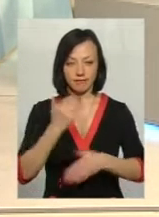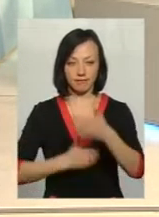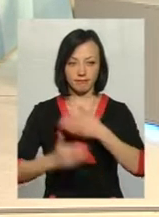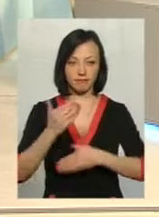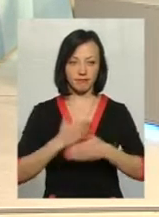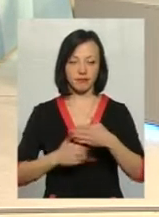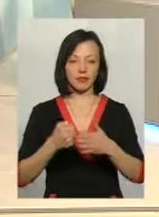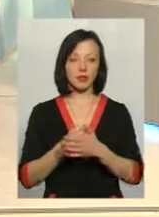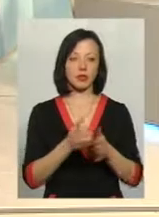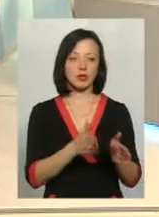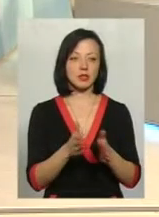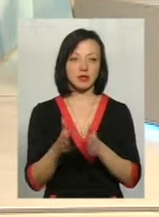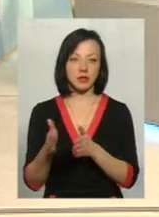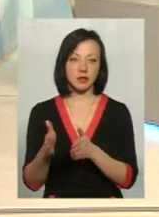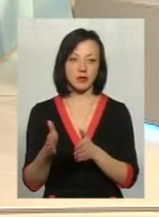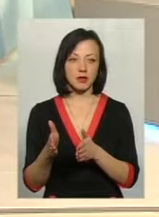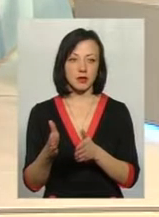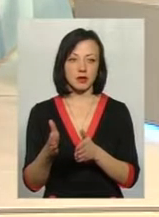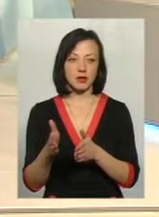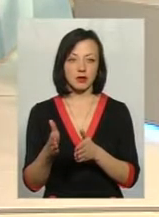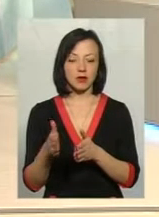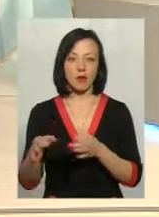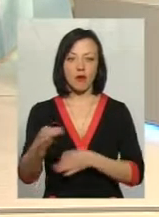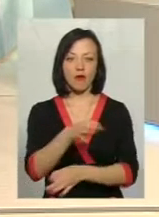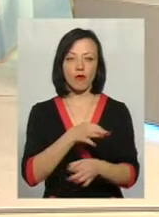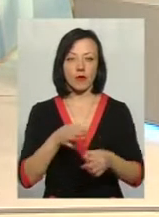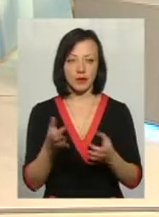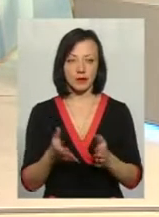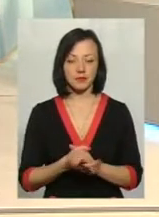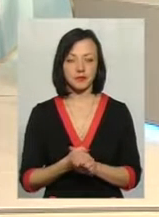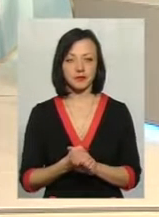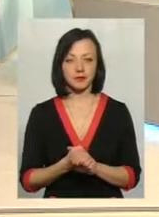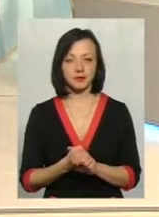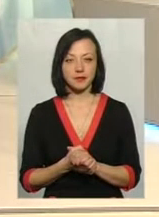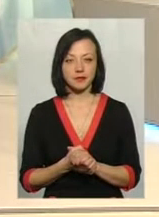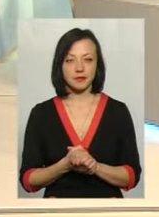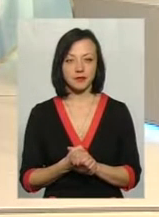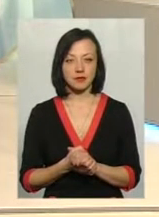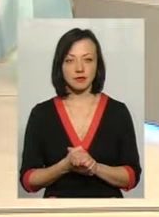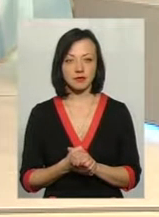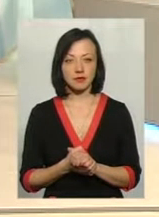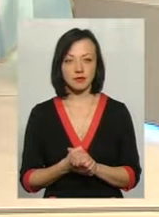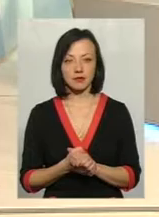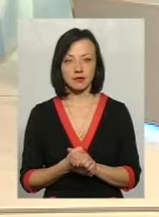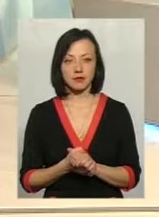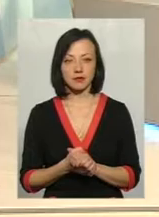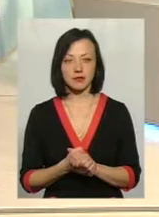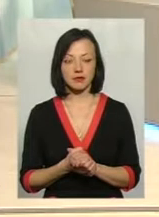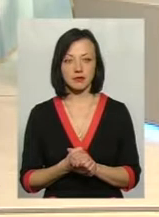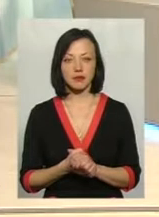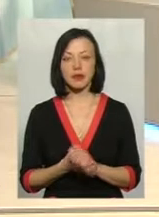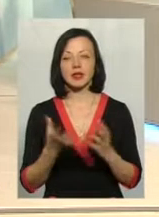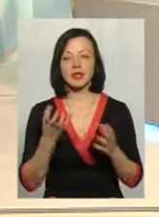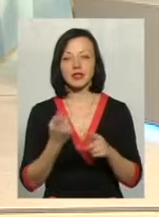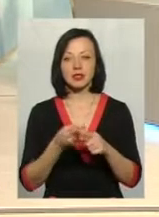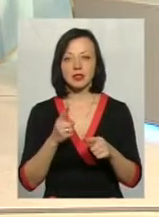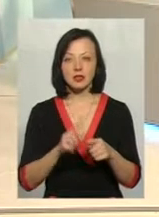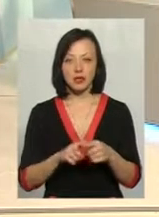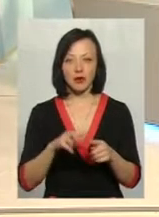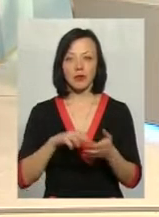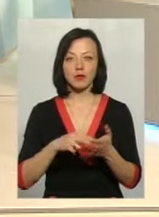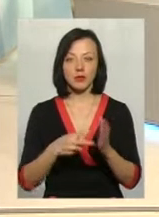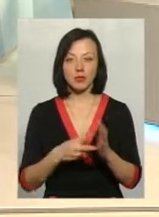до системи, ну, власне, до стадії обговорення. Те, що подав міністр Мусій, це була концепція, розроблена ще за пані